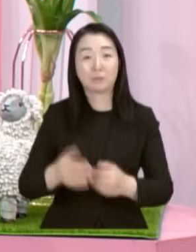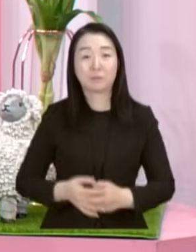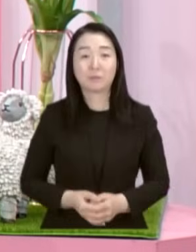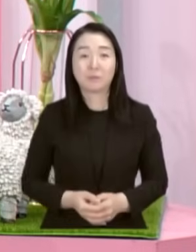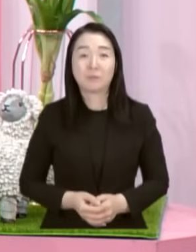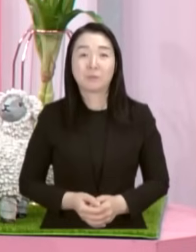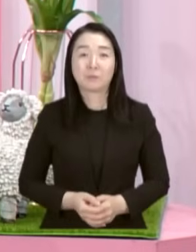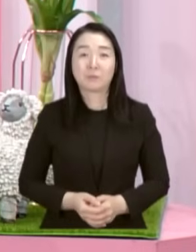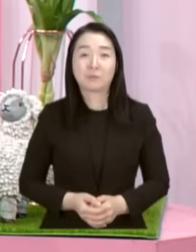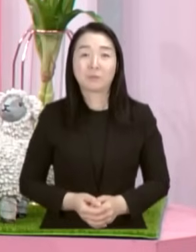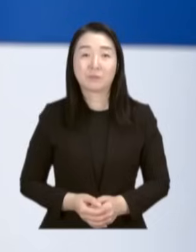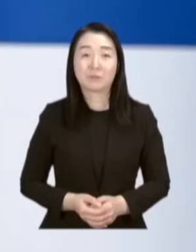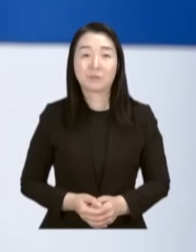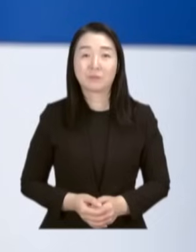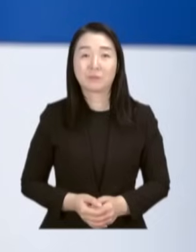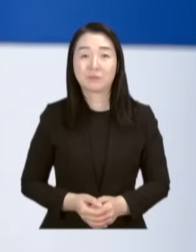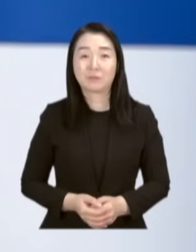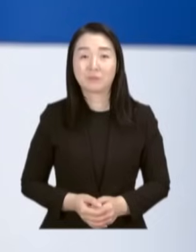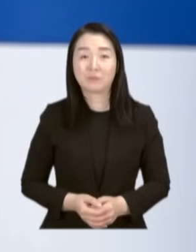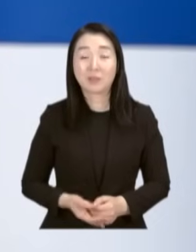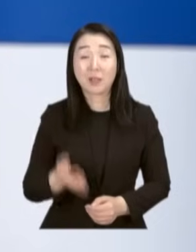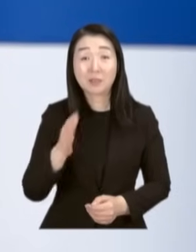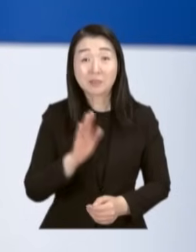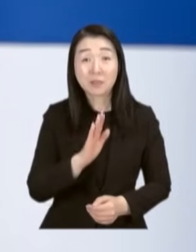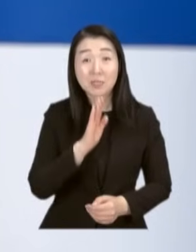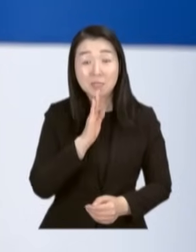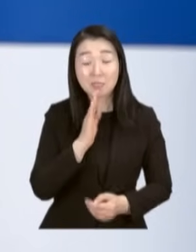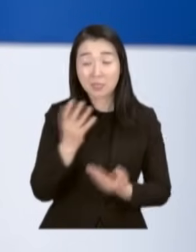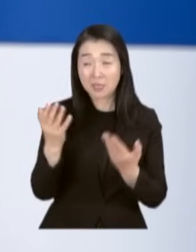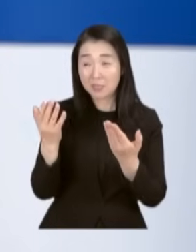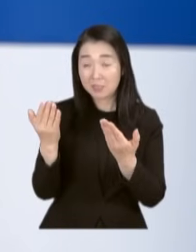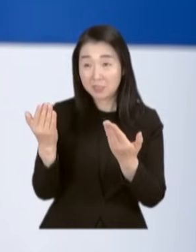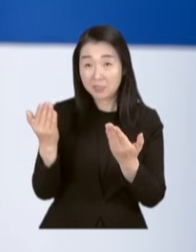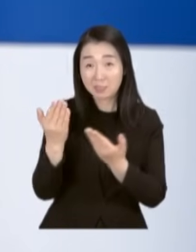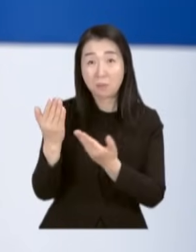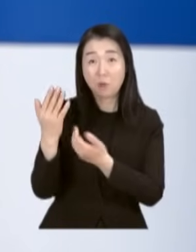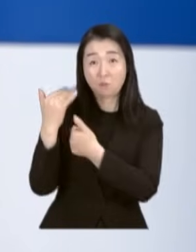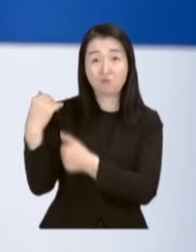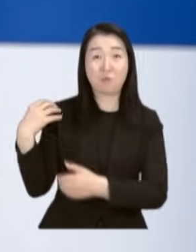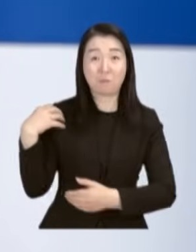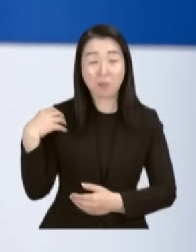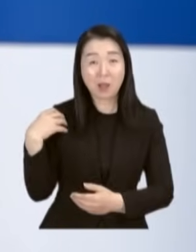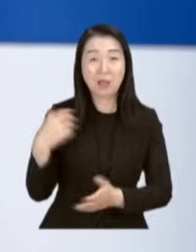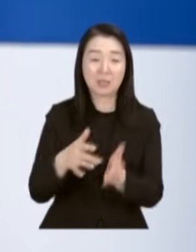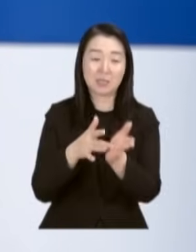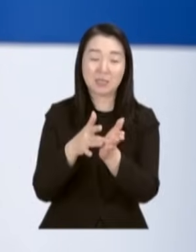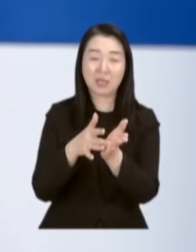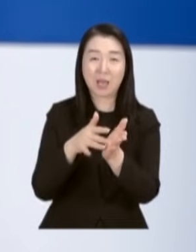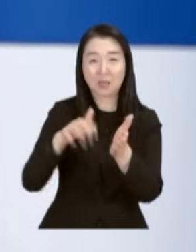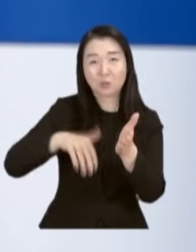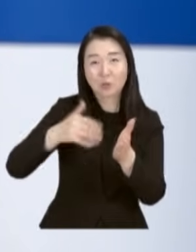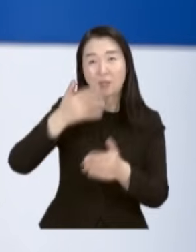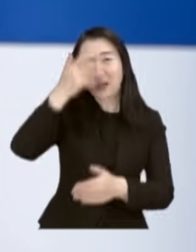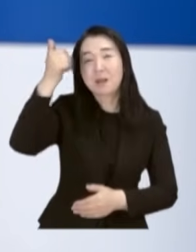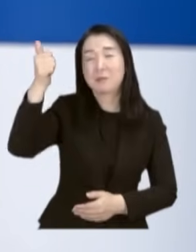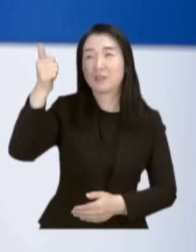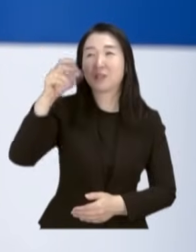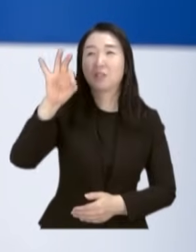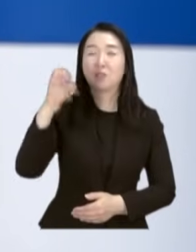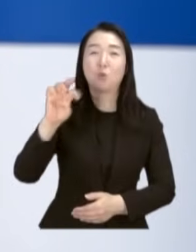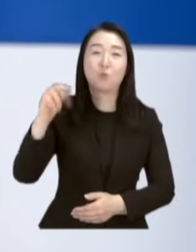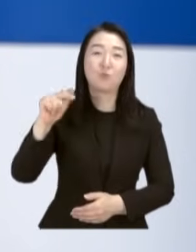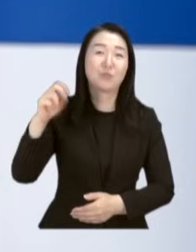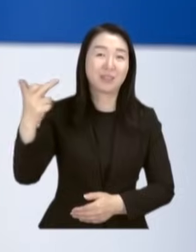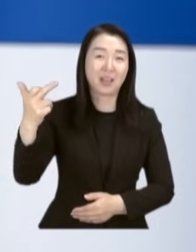포기하고 그러나 진정한 사명, 소명의식은 약초 할아버지 만나니 약초 할아버지예요. 용문산